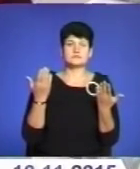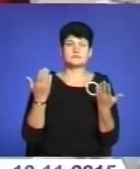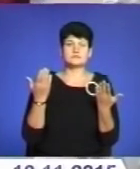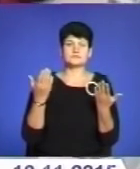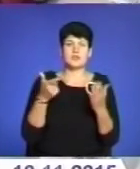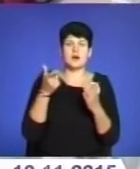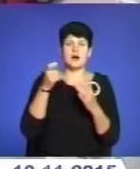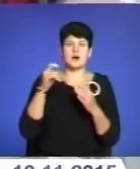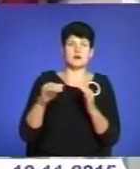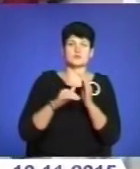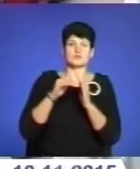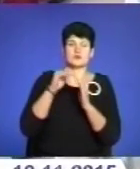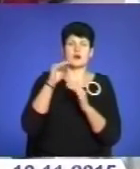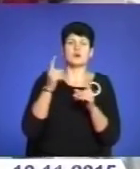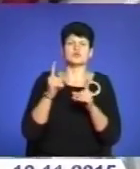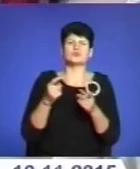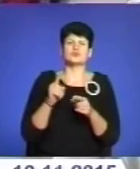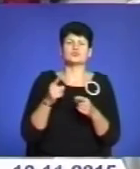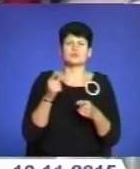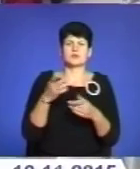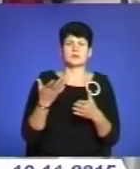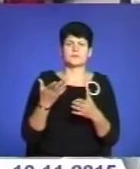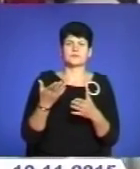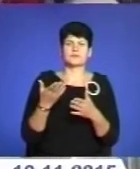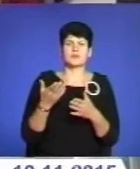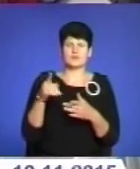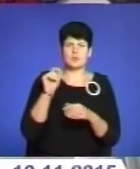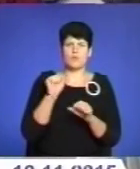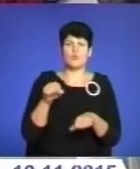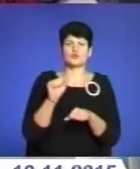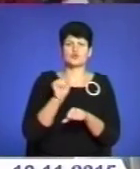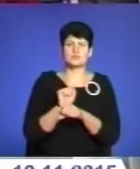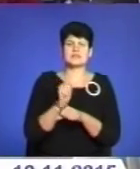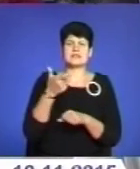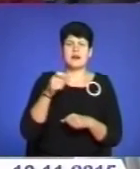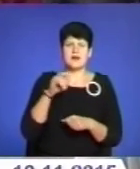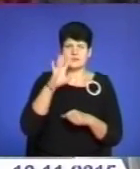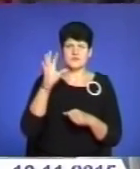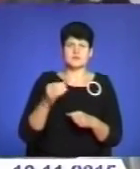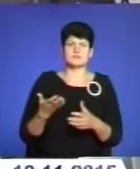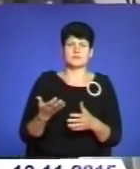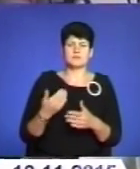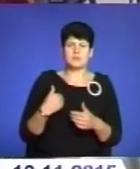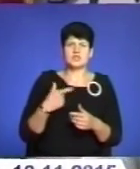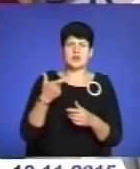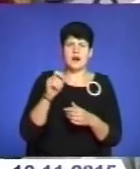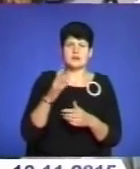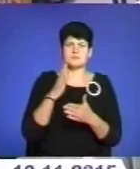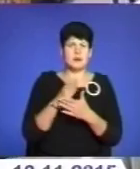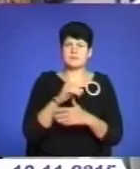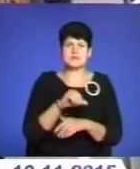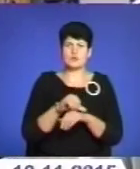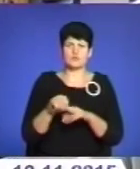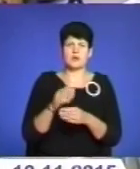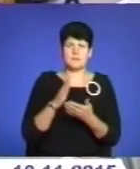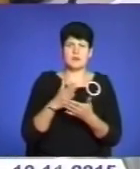вверх, вверх, вверх. А що так має бути? Ну що там, кінець? Вони можуть зупинитися вже з тим газом і з тим всім. Ми ж газ маємо не за границею, ми маємо